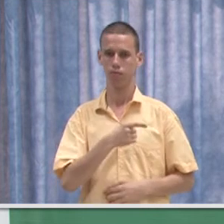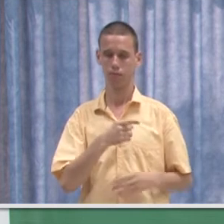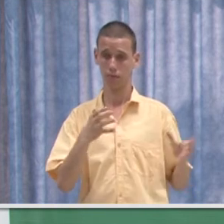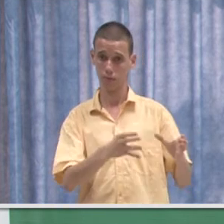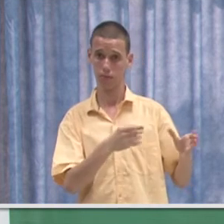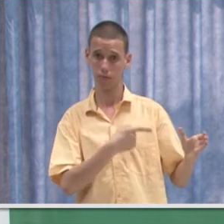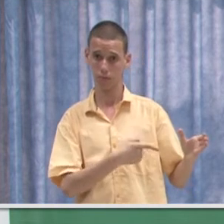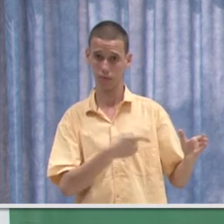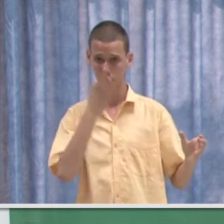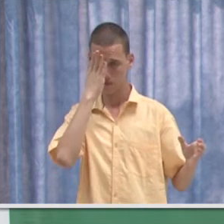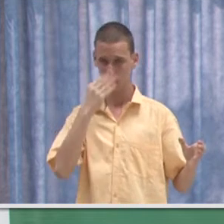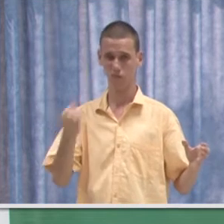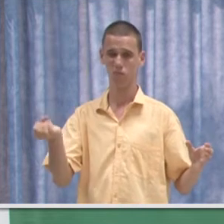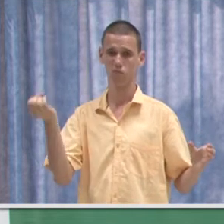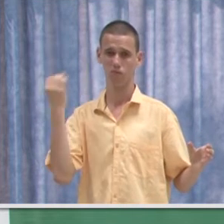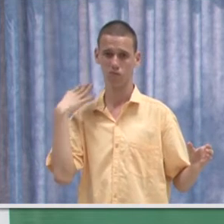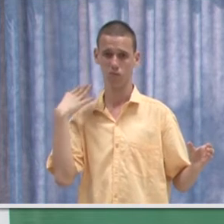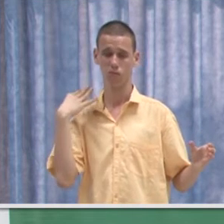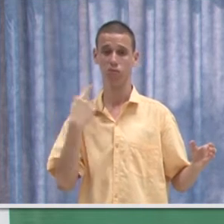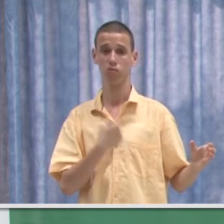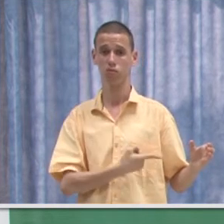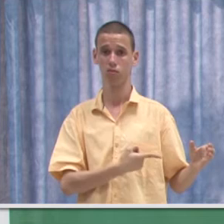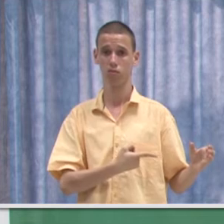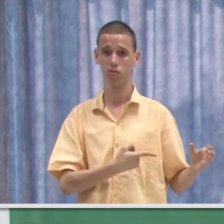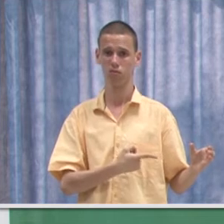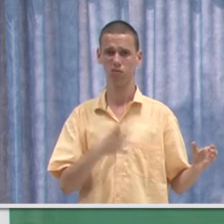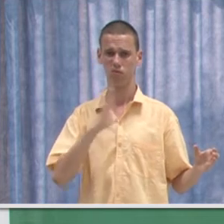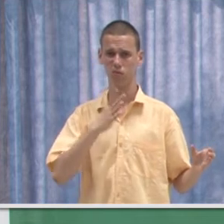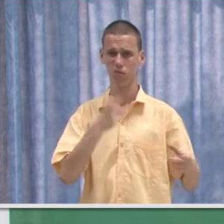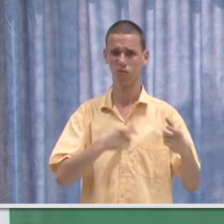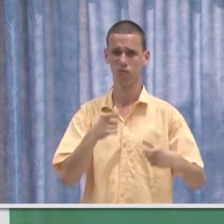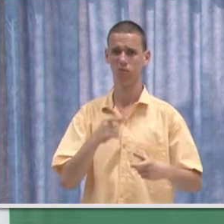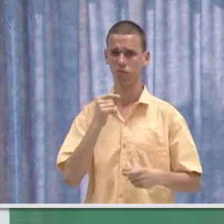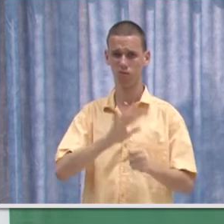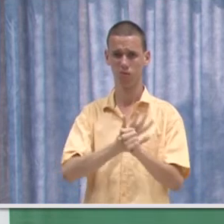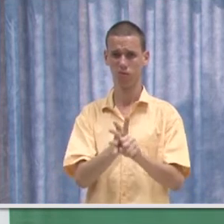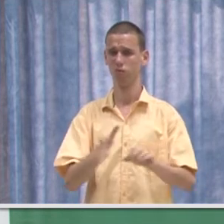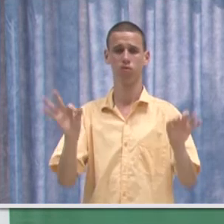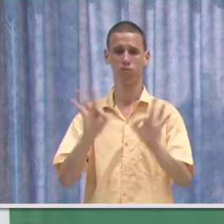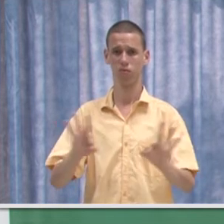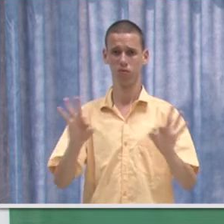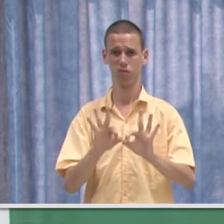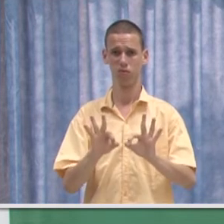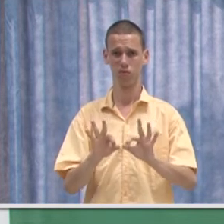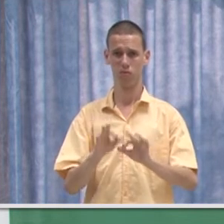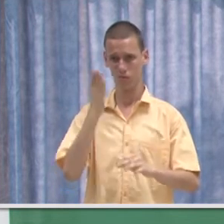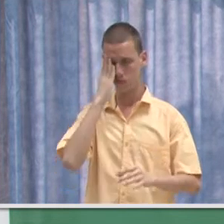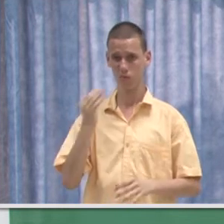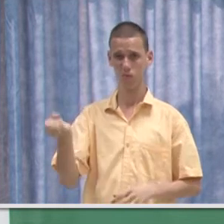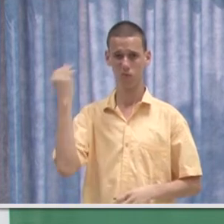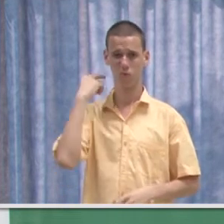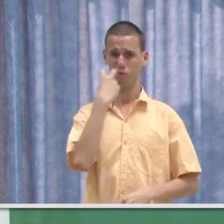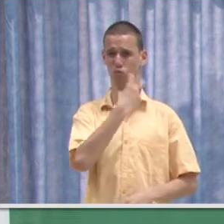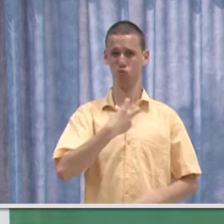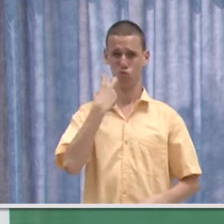un temps dit aux autres, ou dit aux autres, du bien n'a pas Covid c'est ça. Donc que fatigue autres. Il y en a ils ont nous pris bas qui la